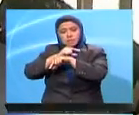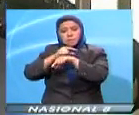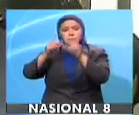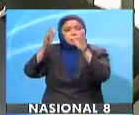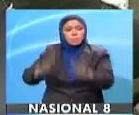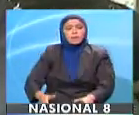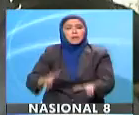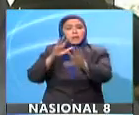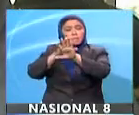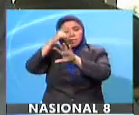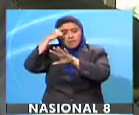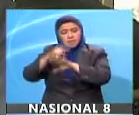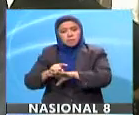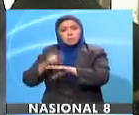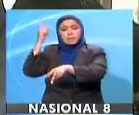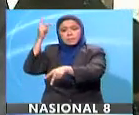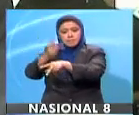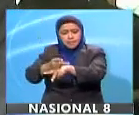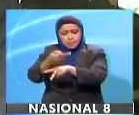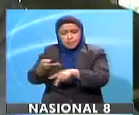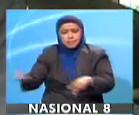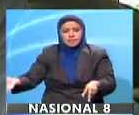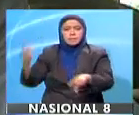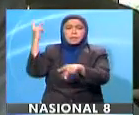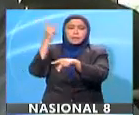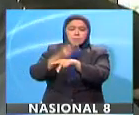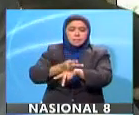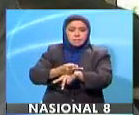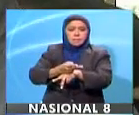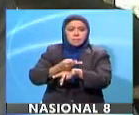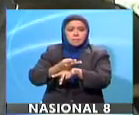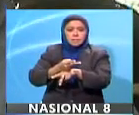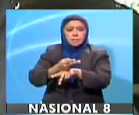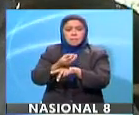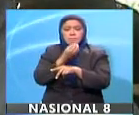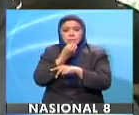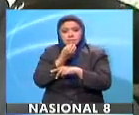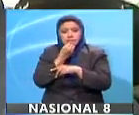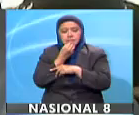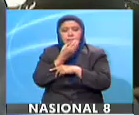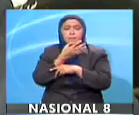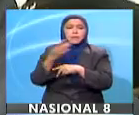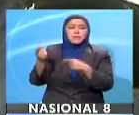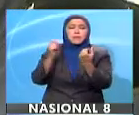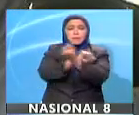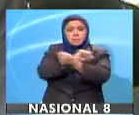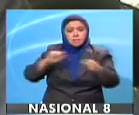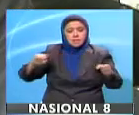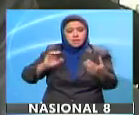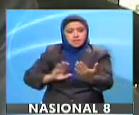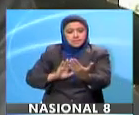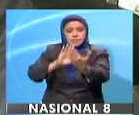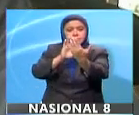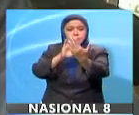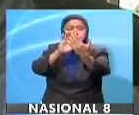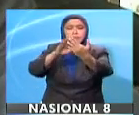menjadi tempat untuk menyimpan barangan makanan untuk persiapan berdepan dengan bencana dan ini akan